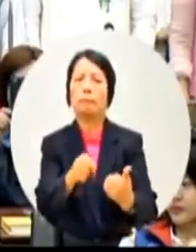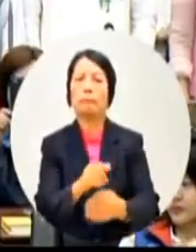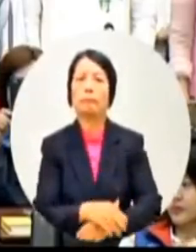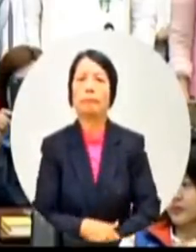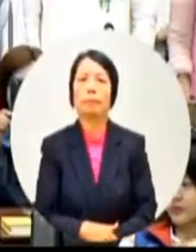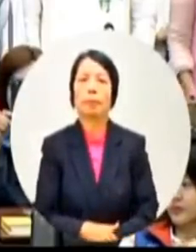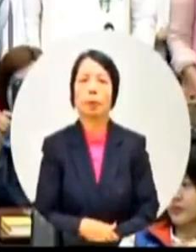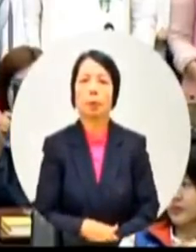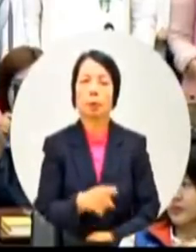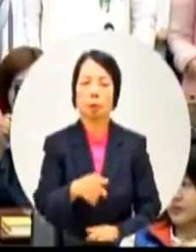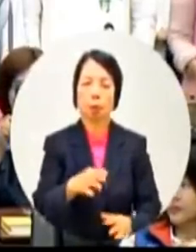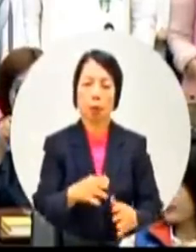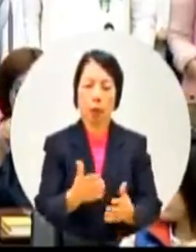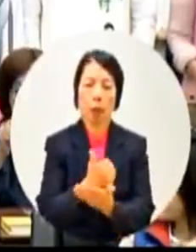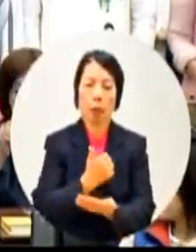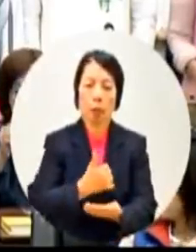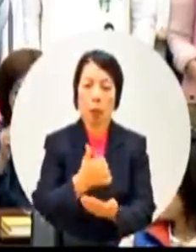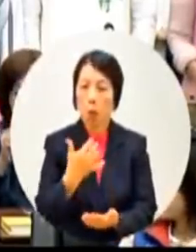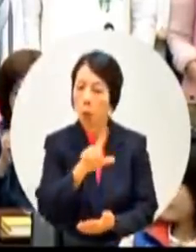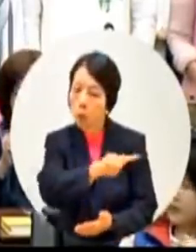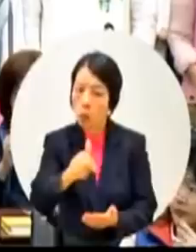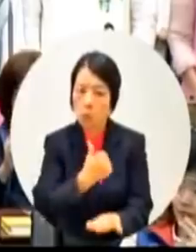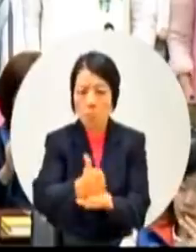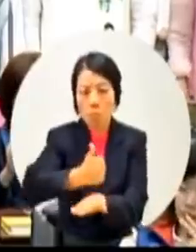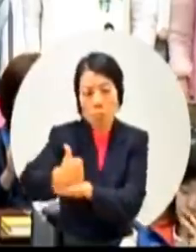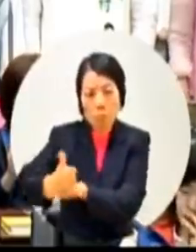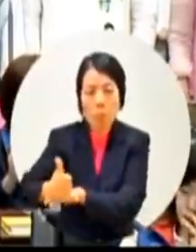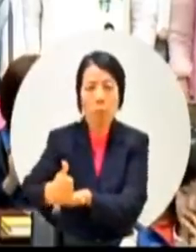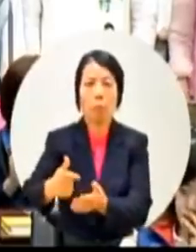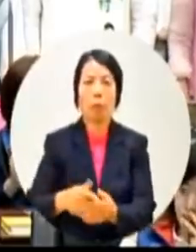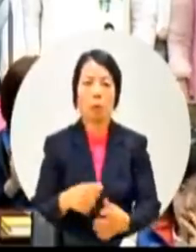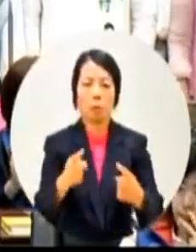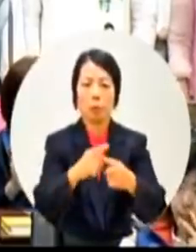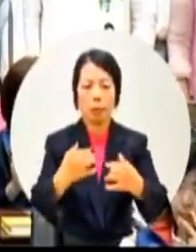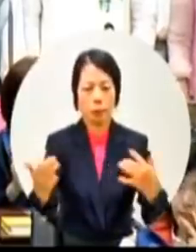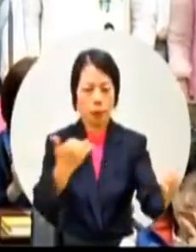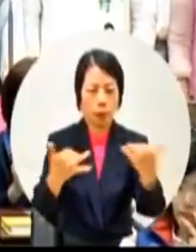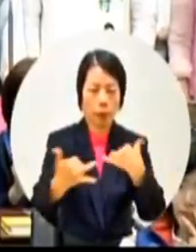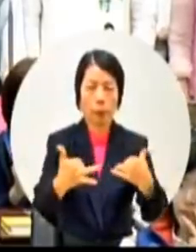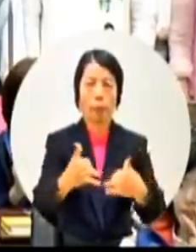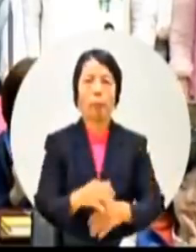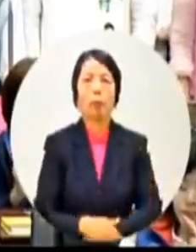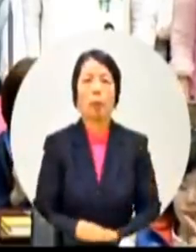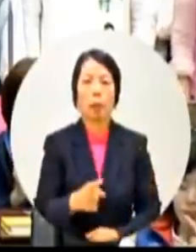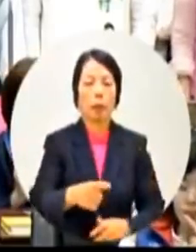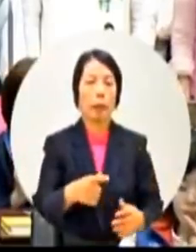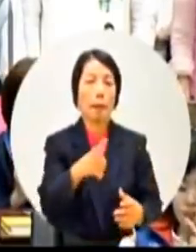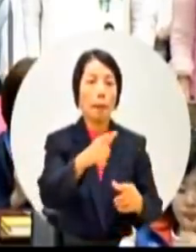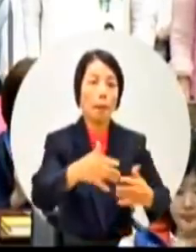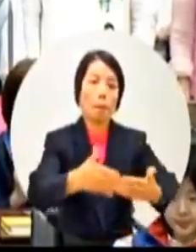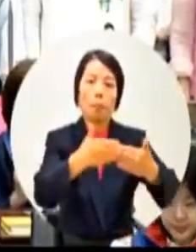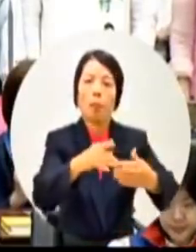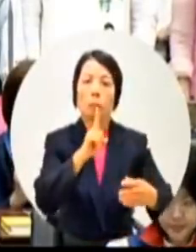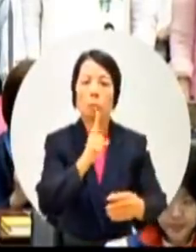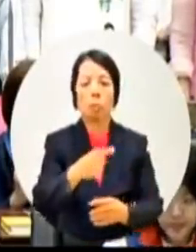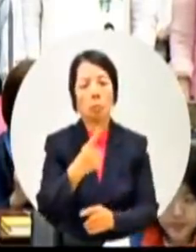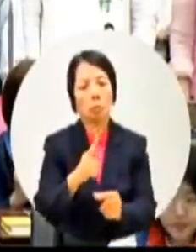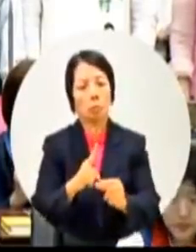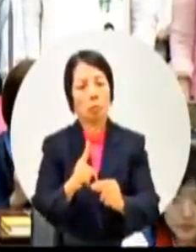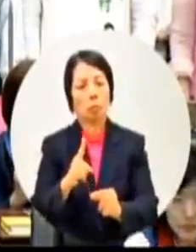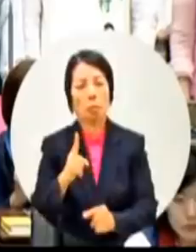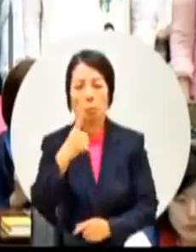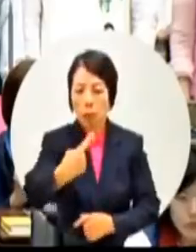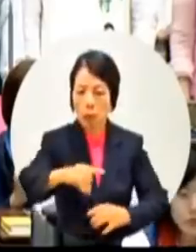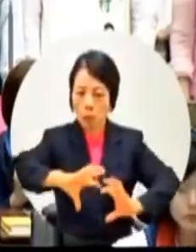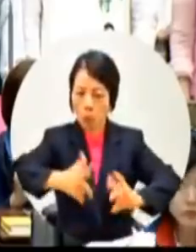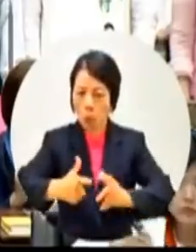要进来，但北京已经恭喜一国两制、一中原则之下，请问市长，你这种一中原则、一国两制的